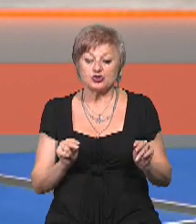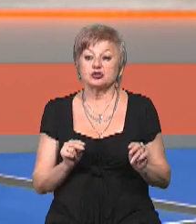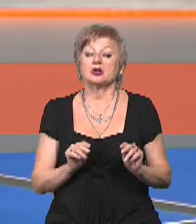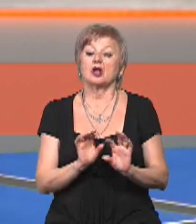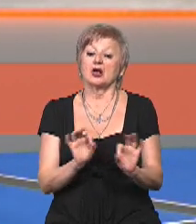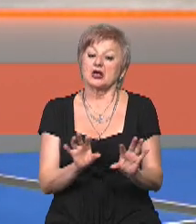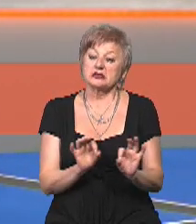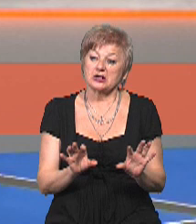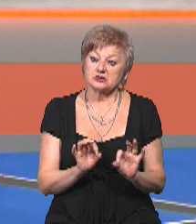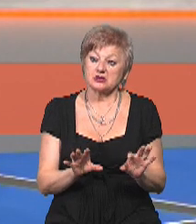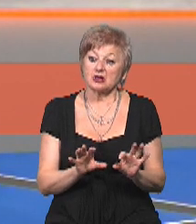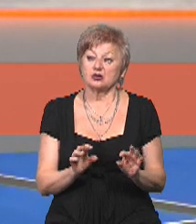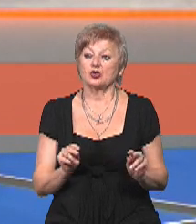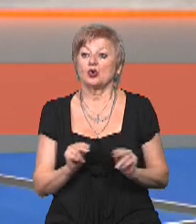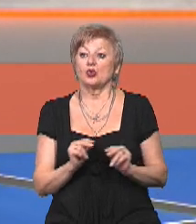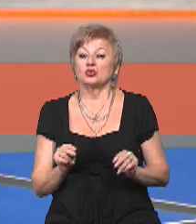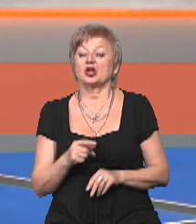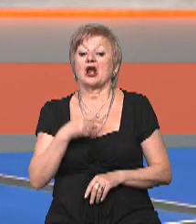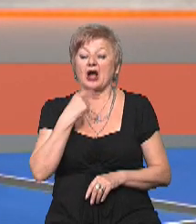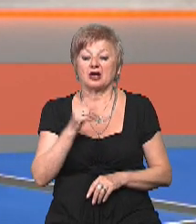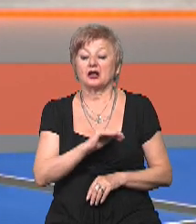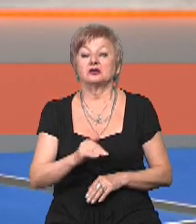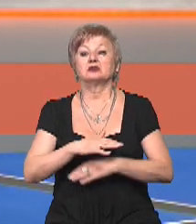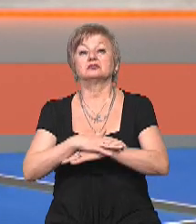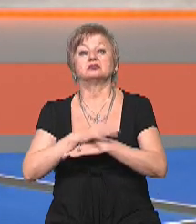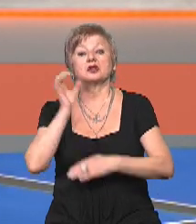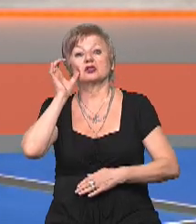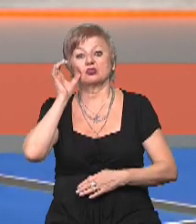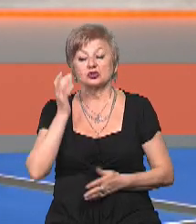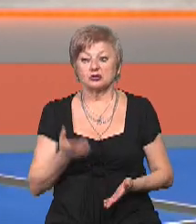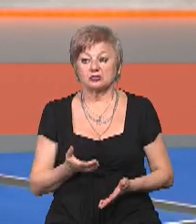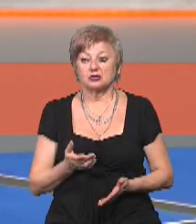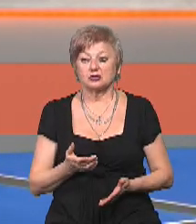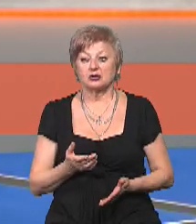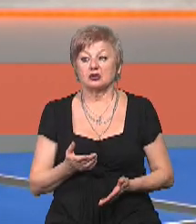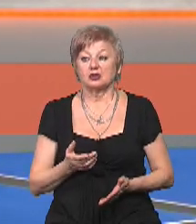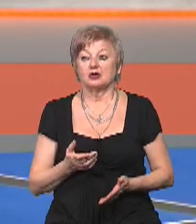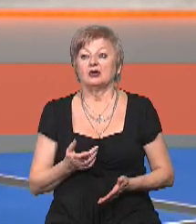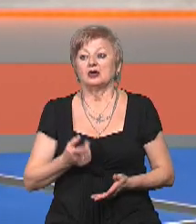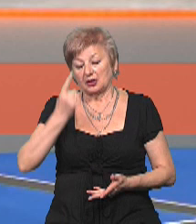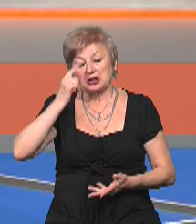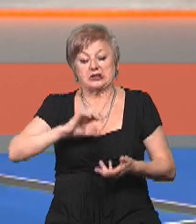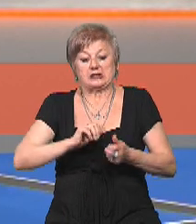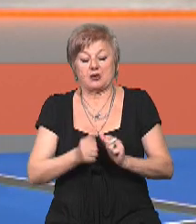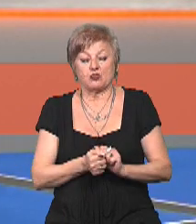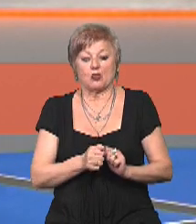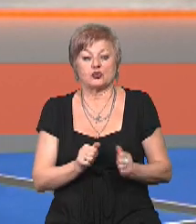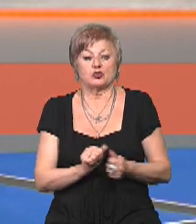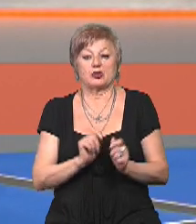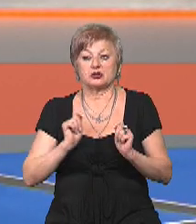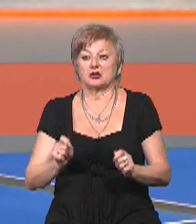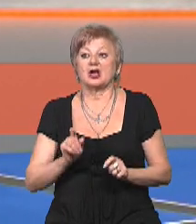Вчитель-ретранслятор? Вчитель тільки говорить, діти тільки слухають і мають завчити той матеріал, який їм дають. Вони